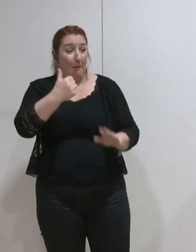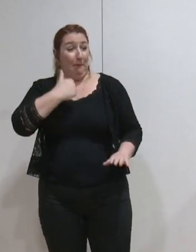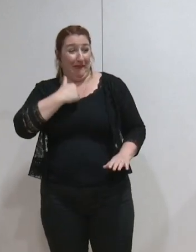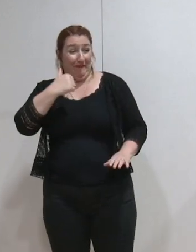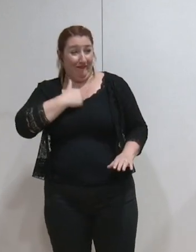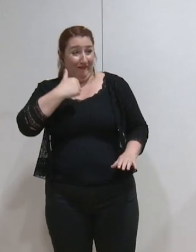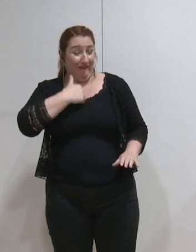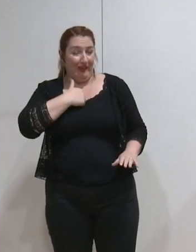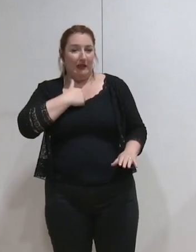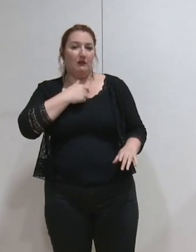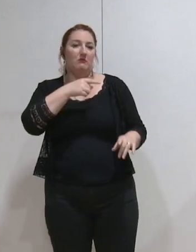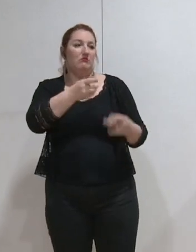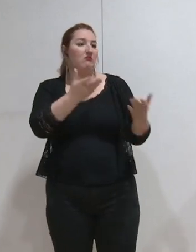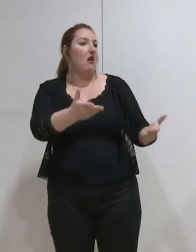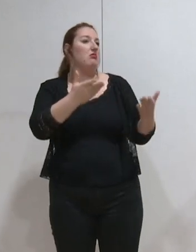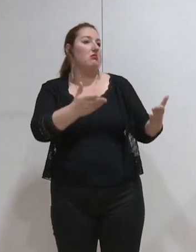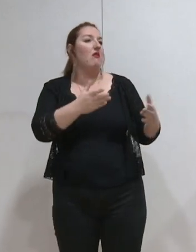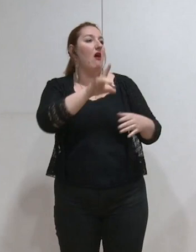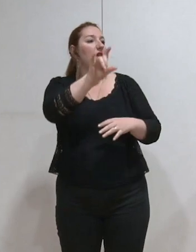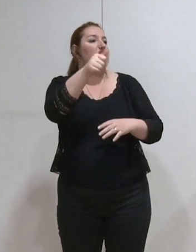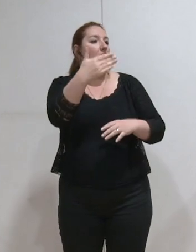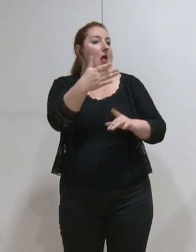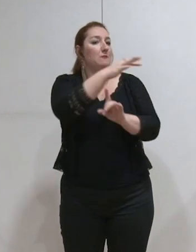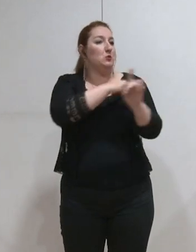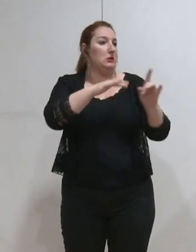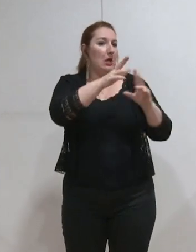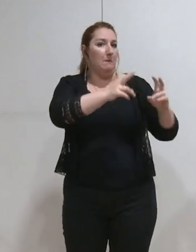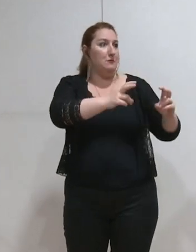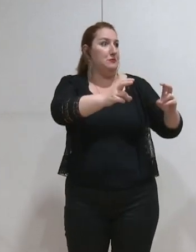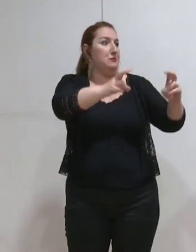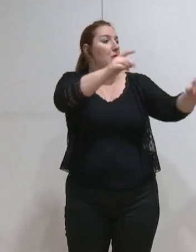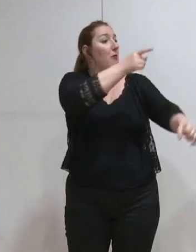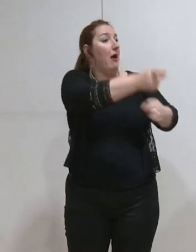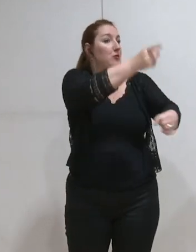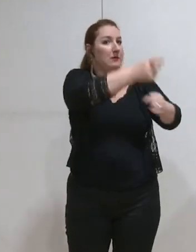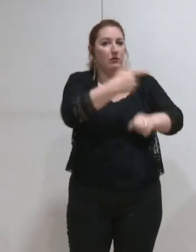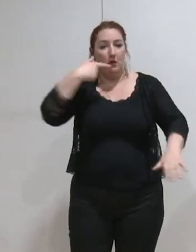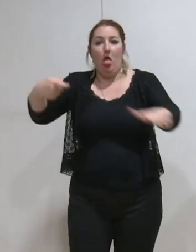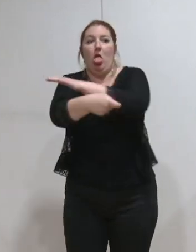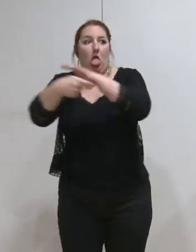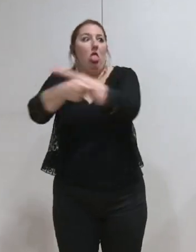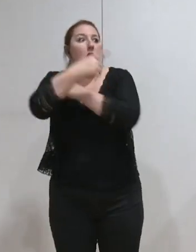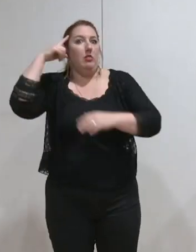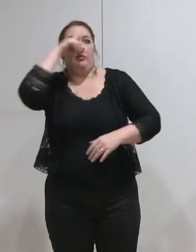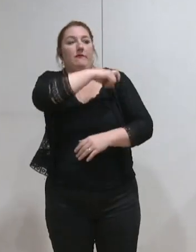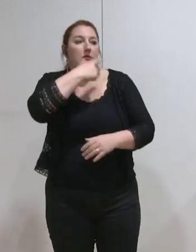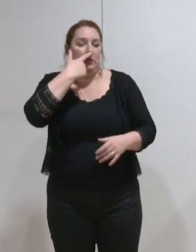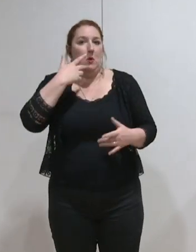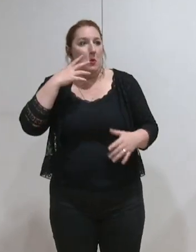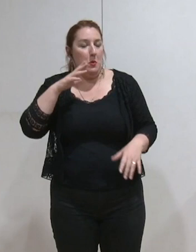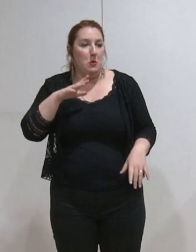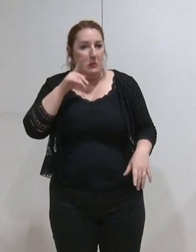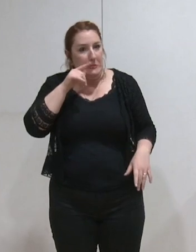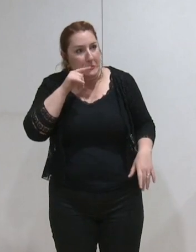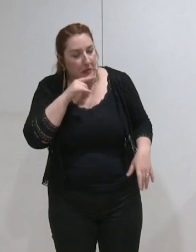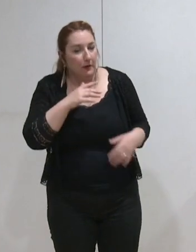la part de plus en plus grande de logement social que vous lui imposez c'est une c'est un problème